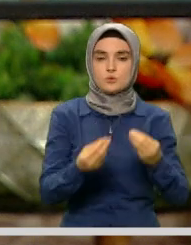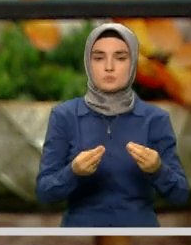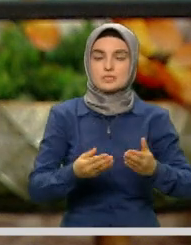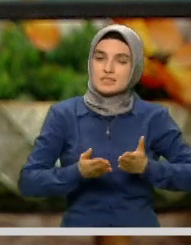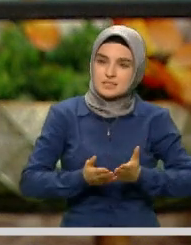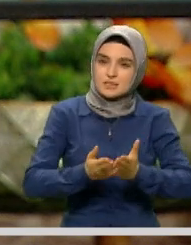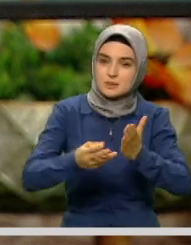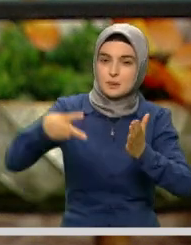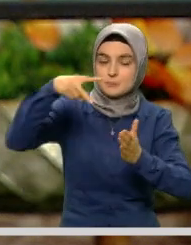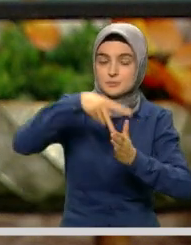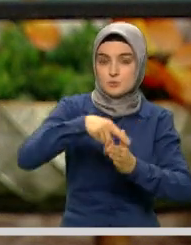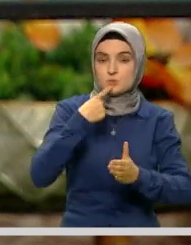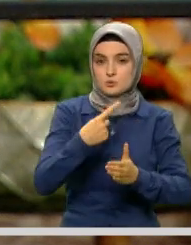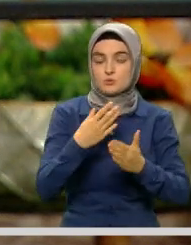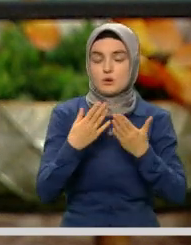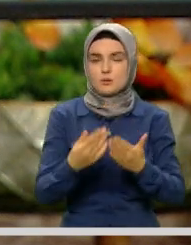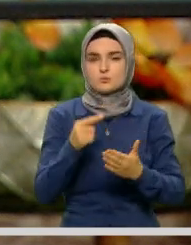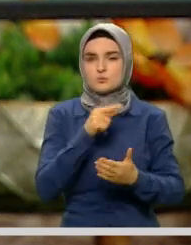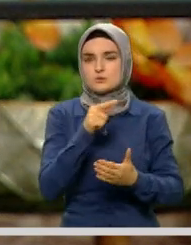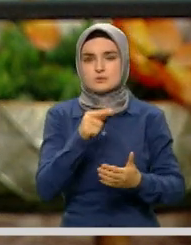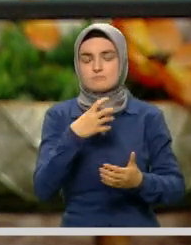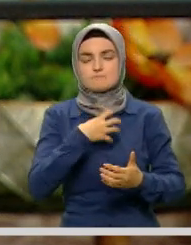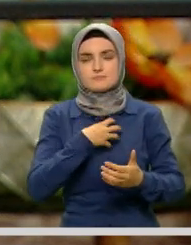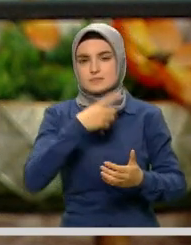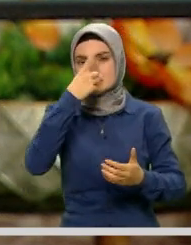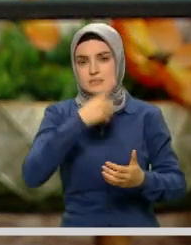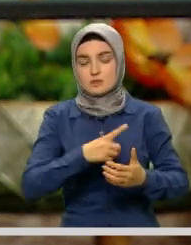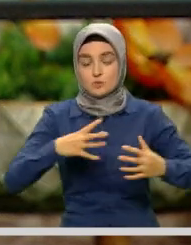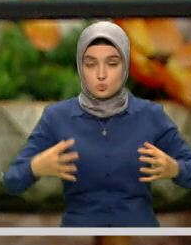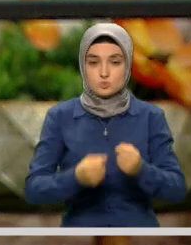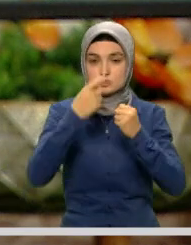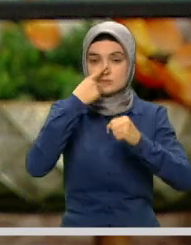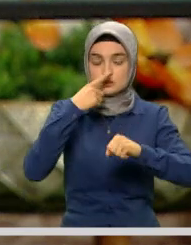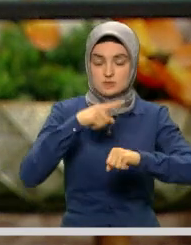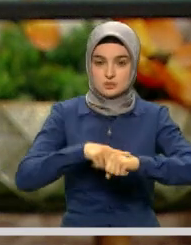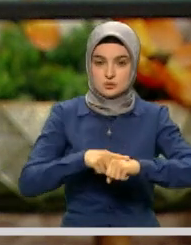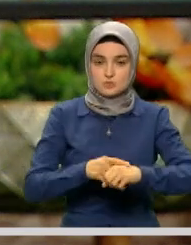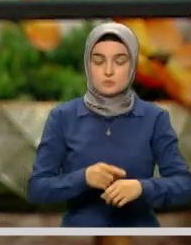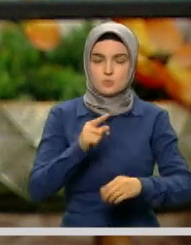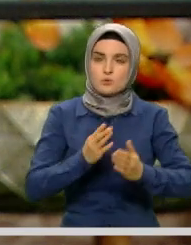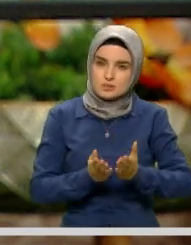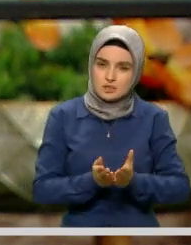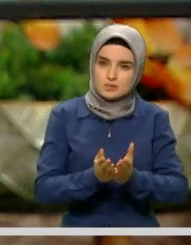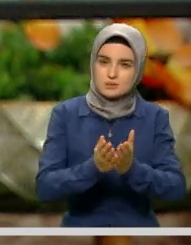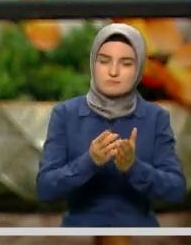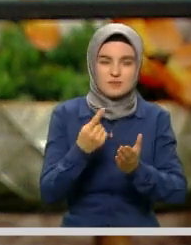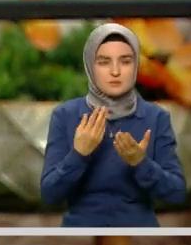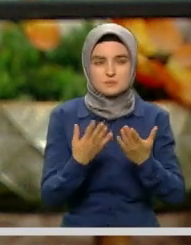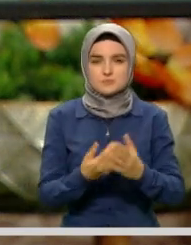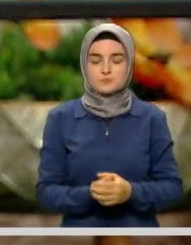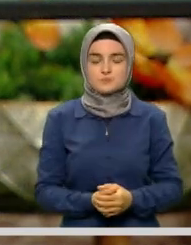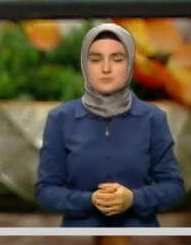gemisine binmesini söylüyor. Fakat o kendi başına kurtulacağına inanıyor. Yani aslında orada gemi bir metafor aslında. Yani